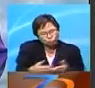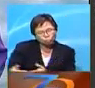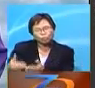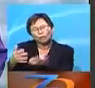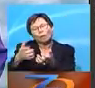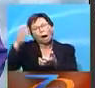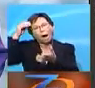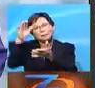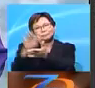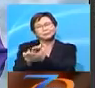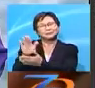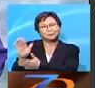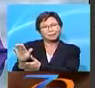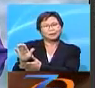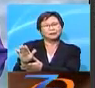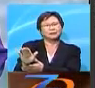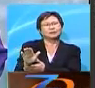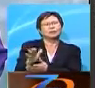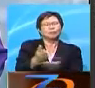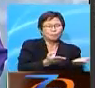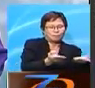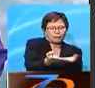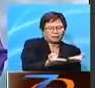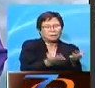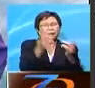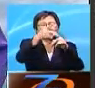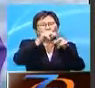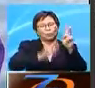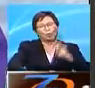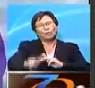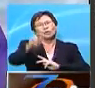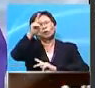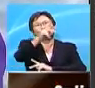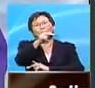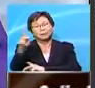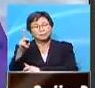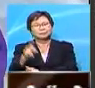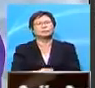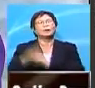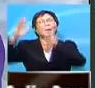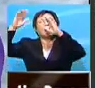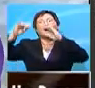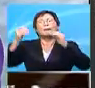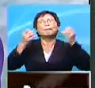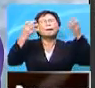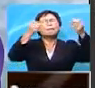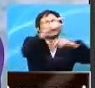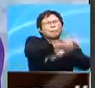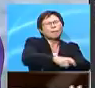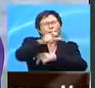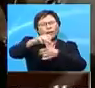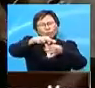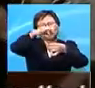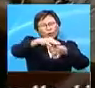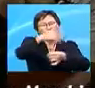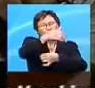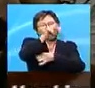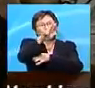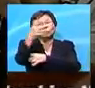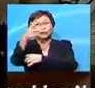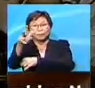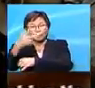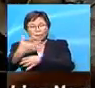hasrat arwah suaminya untuk berbakti kepada orang Kuala beliau mengharapkan majoriti undi yang diperoleh pada pru